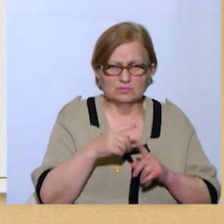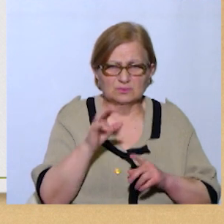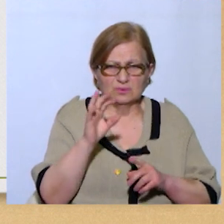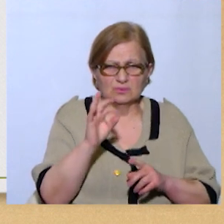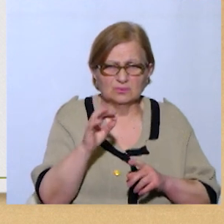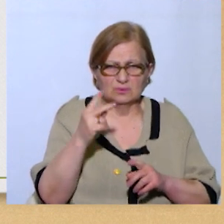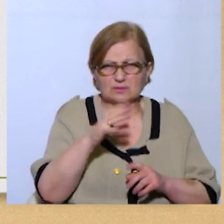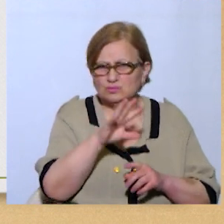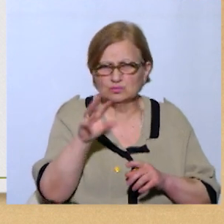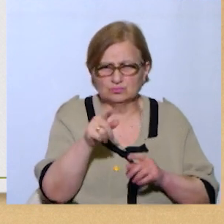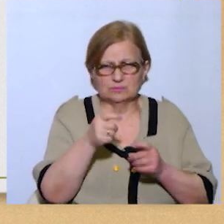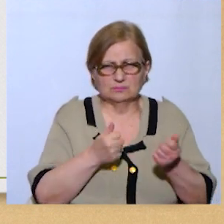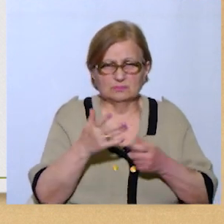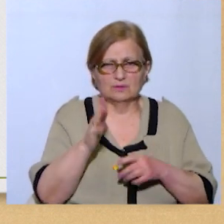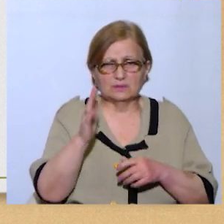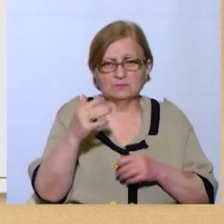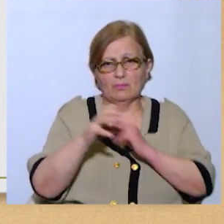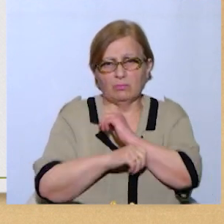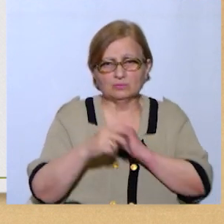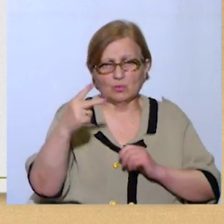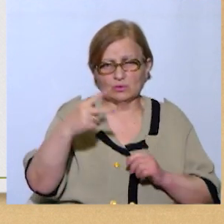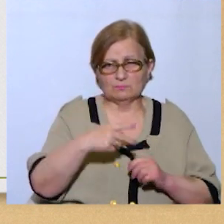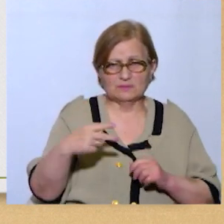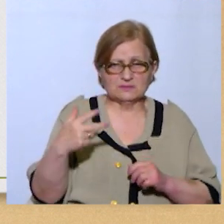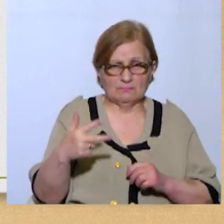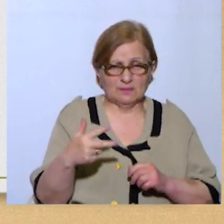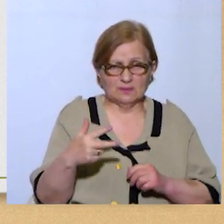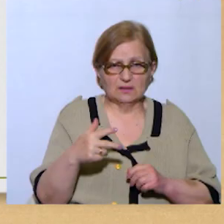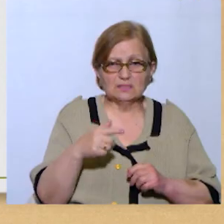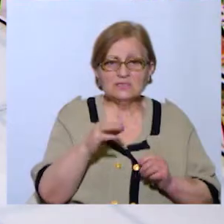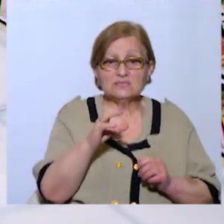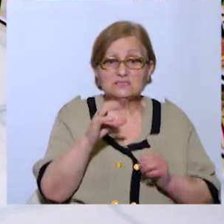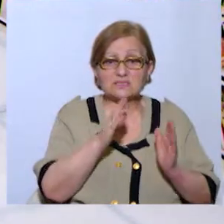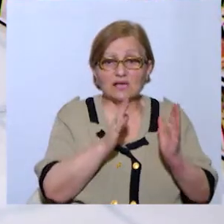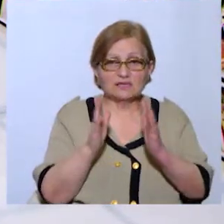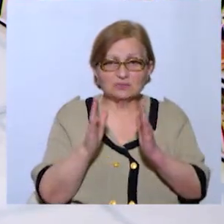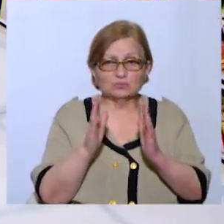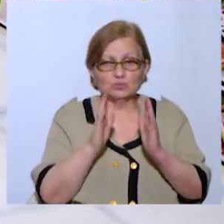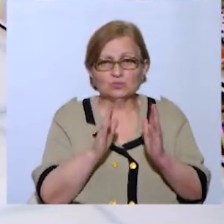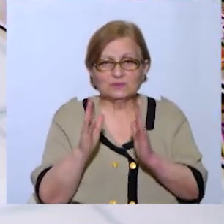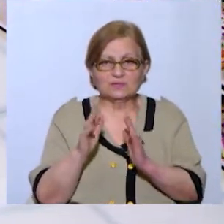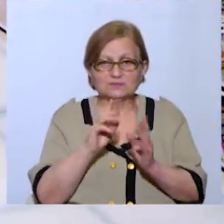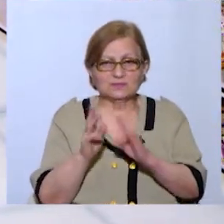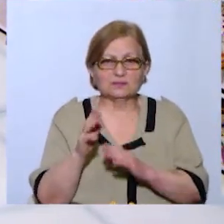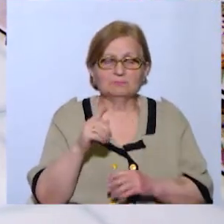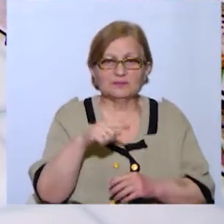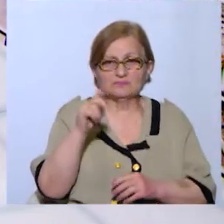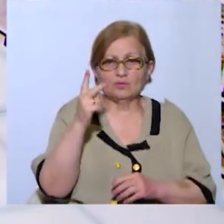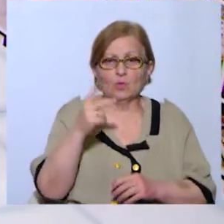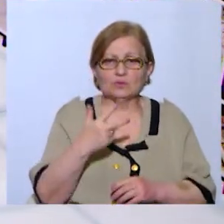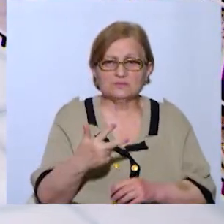ჯამის მესამედი და ეს იქნება 2 მესამედი, ხოლო სტანდარტული გადახრა გამოვა ფესვი 2 მესამედიდან.